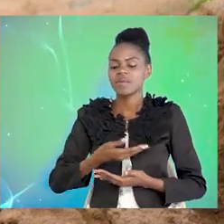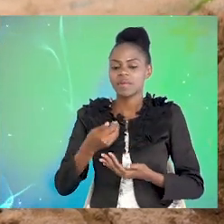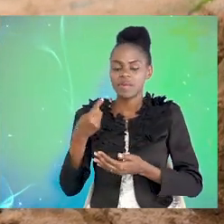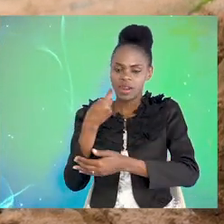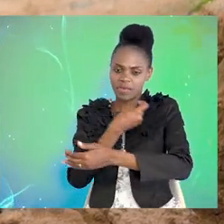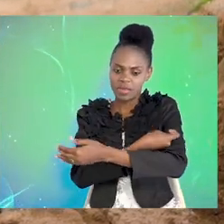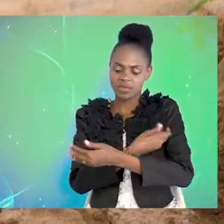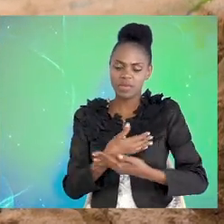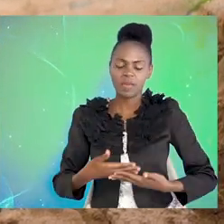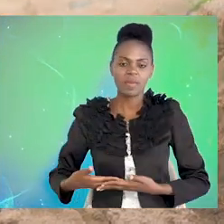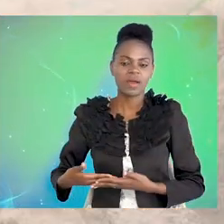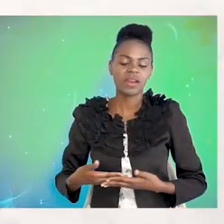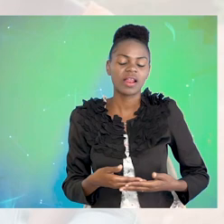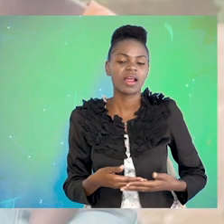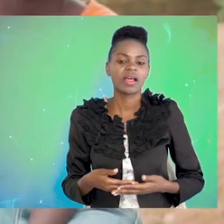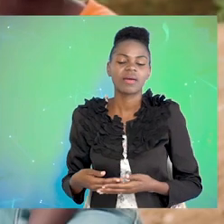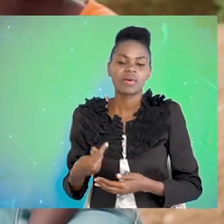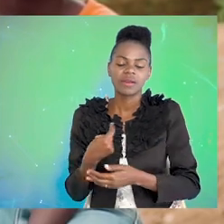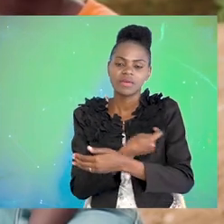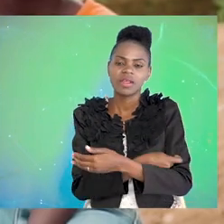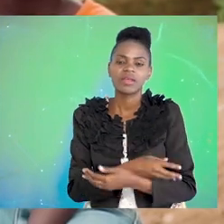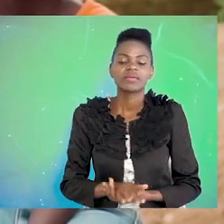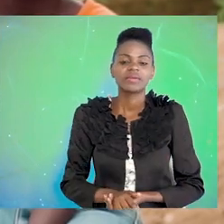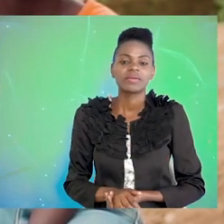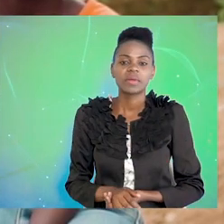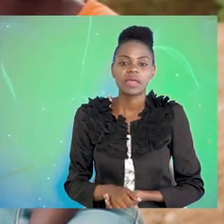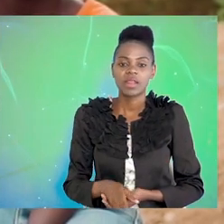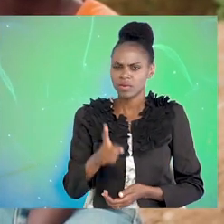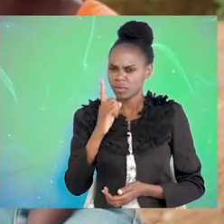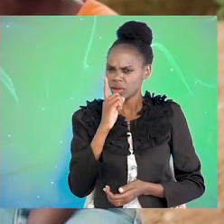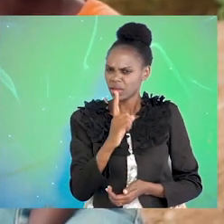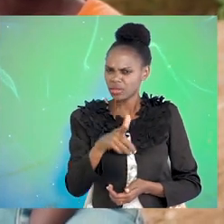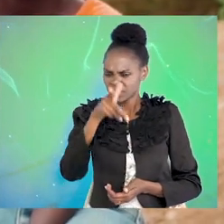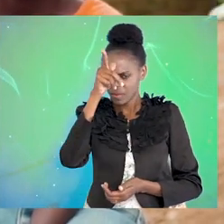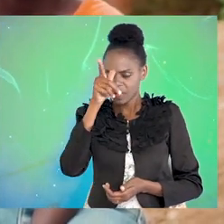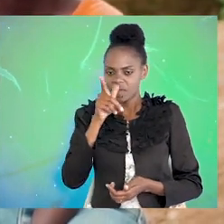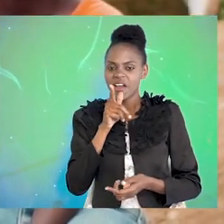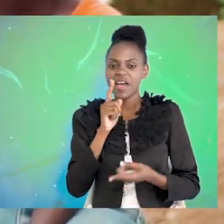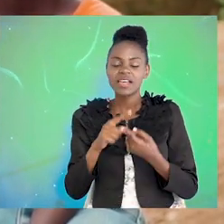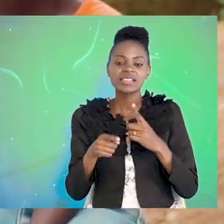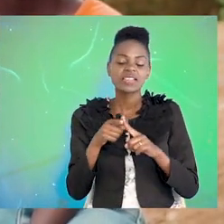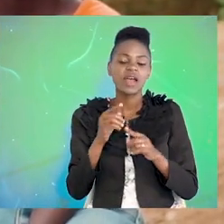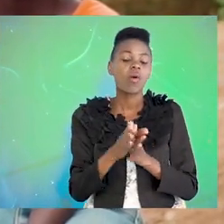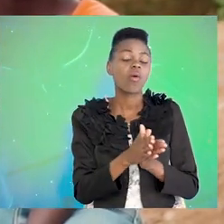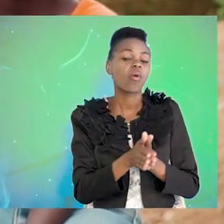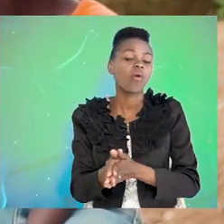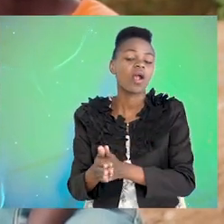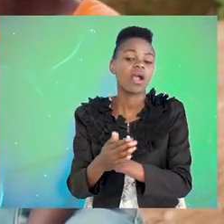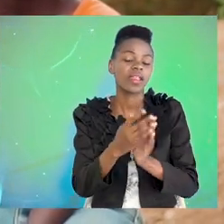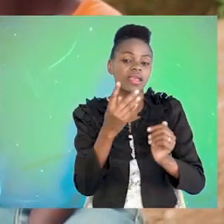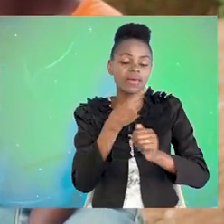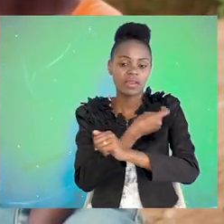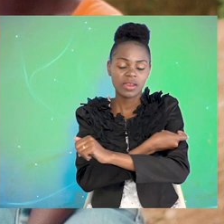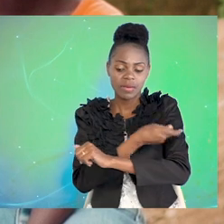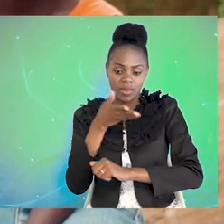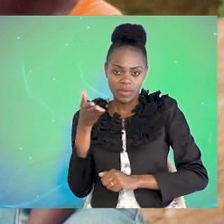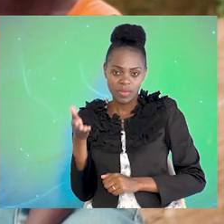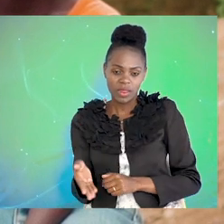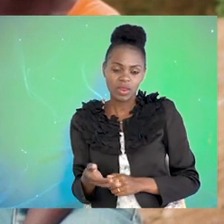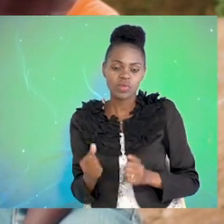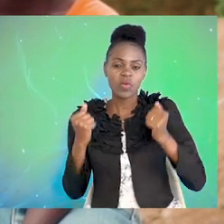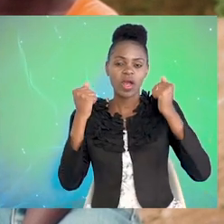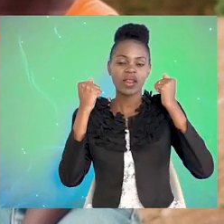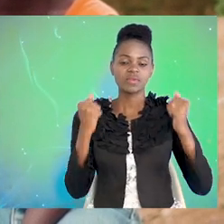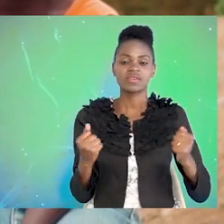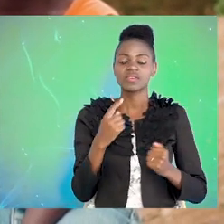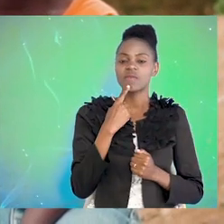tambaisa katemera taifodi chimene ndingalangize makola anzanga kunkhani akatemera amene wataifodi